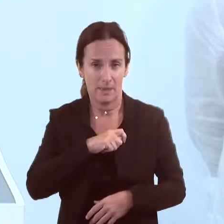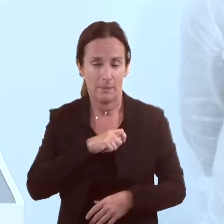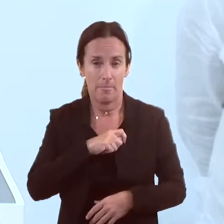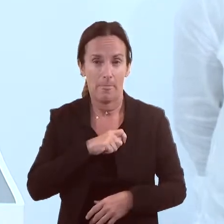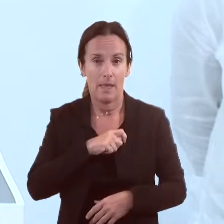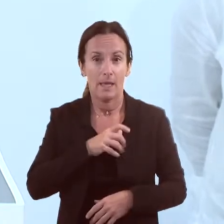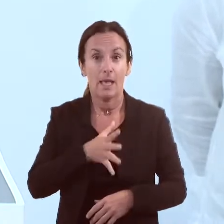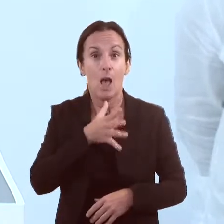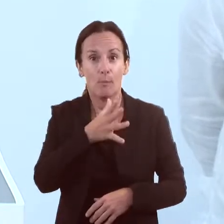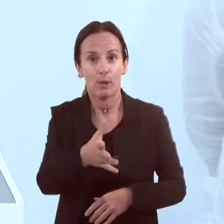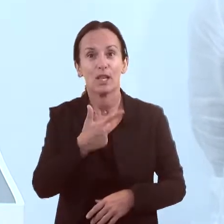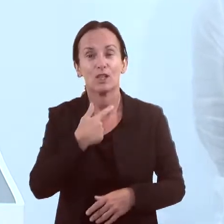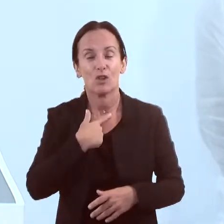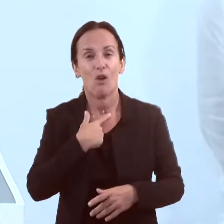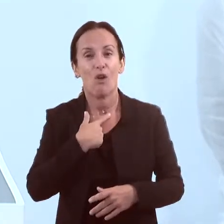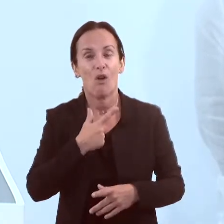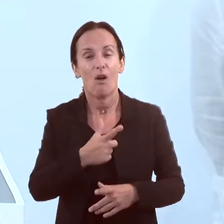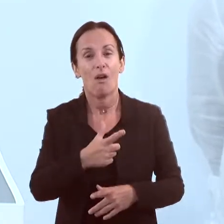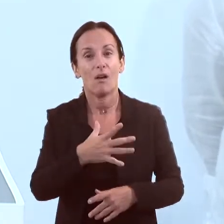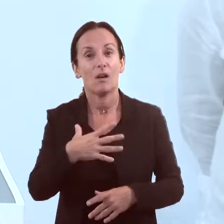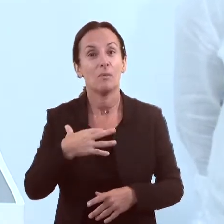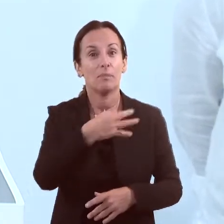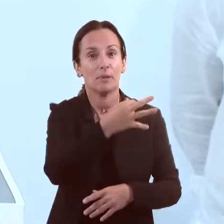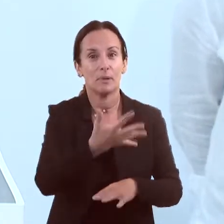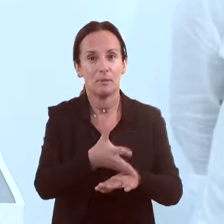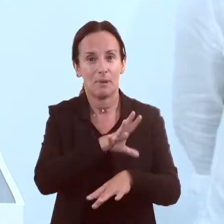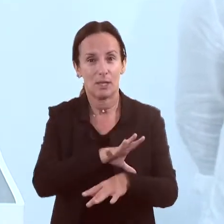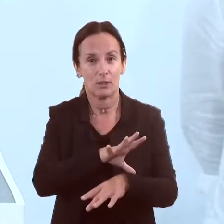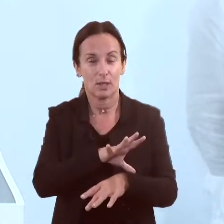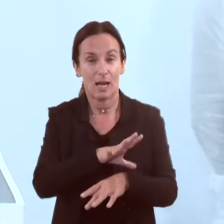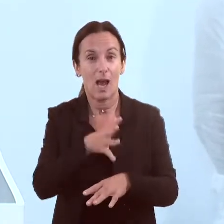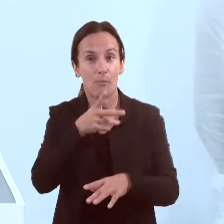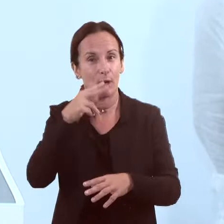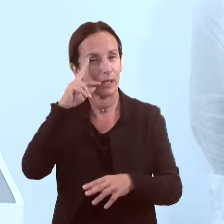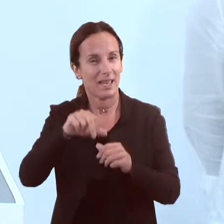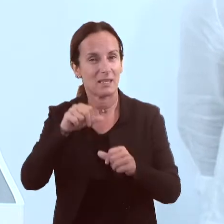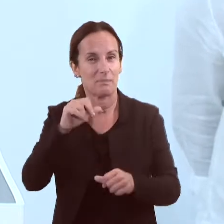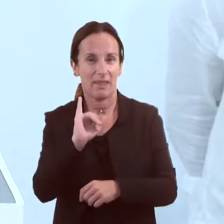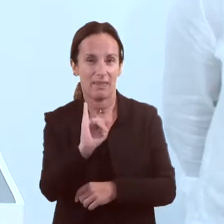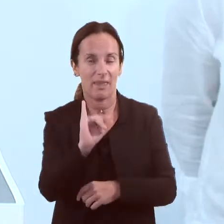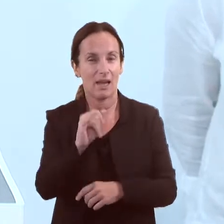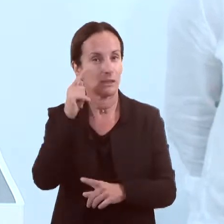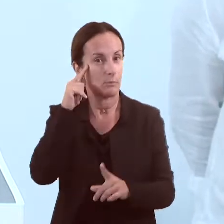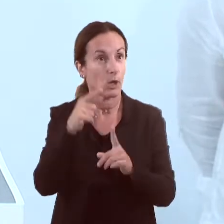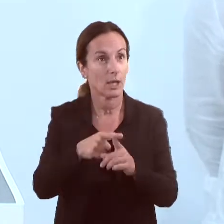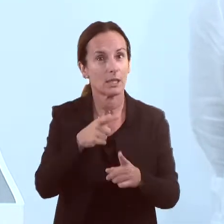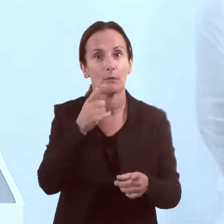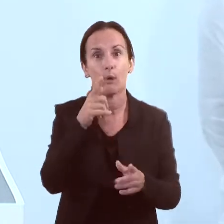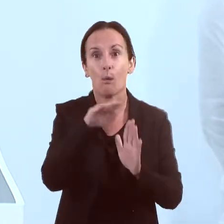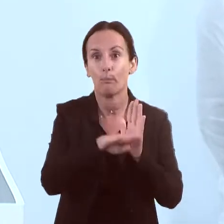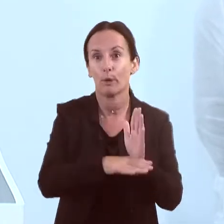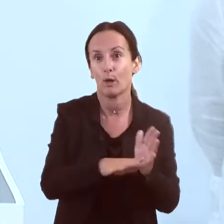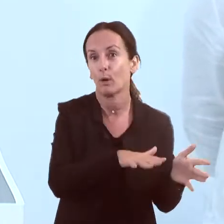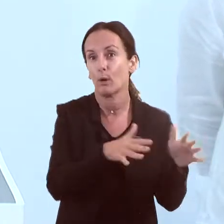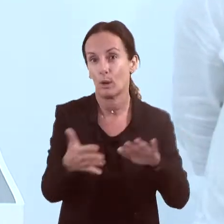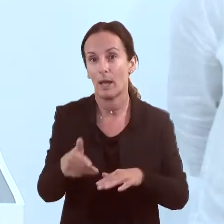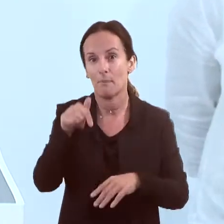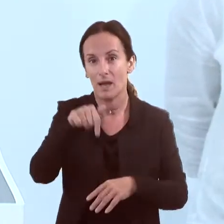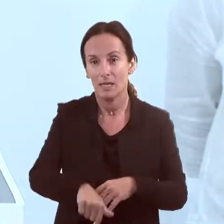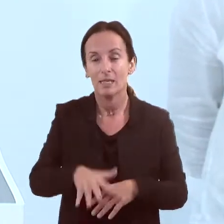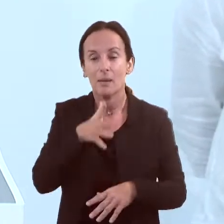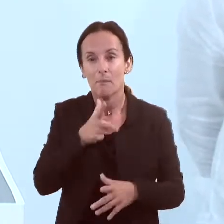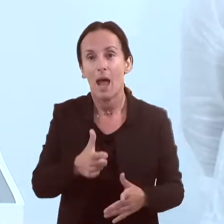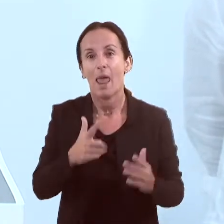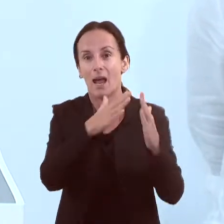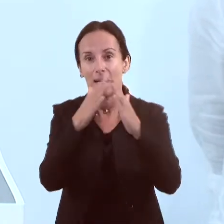en Mallorca s'ha de treballar amb aquestes necessitats i amb aquestes persones sense llar i amb la possibilitat d'una inclusió social i una millora de